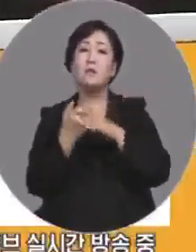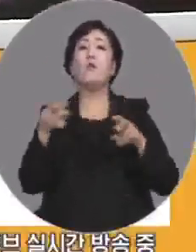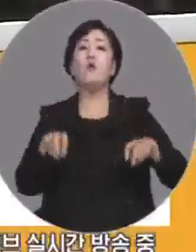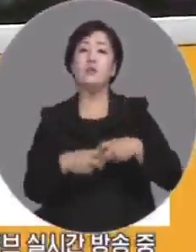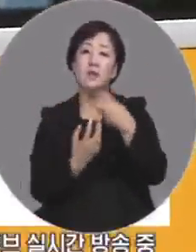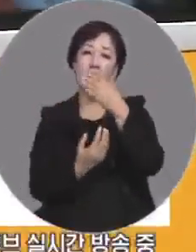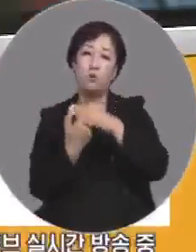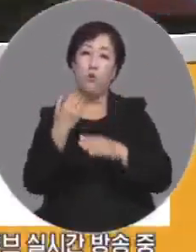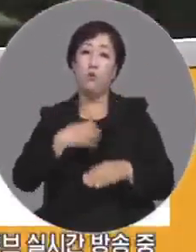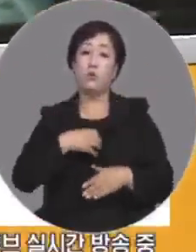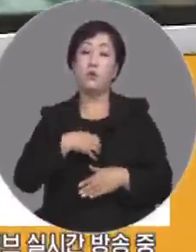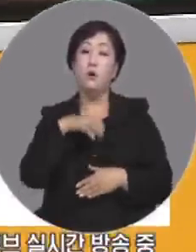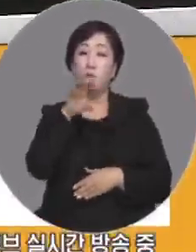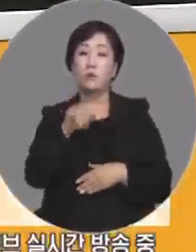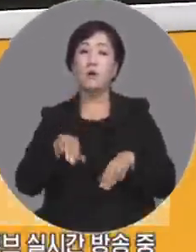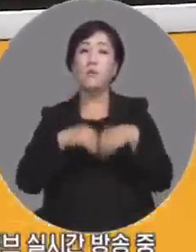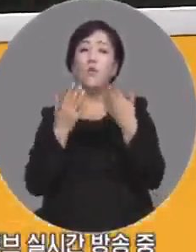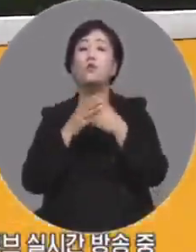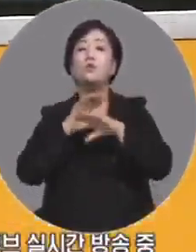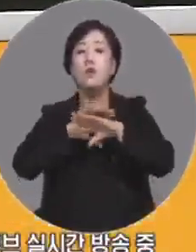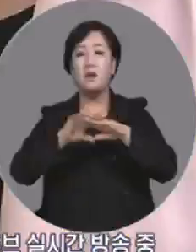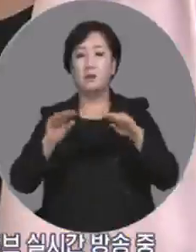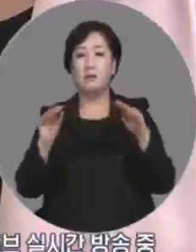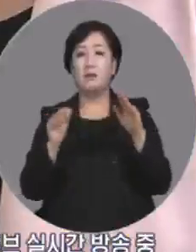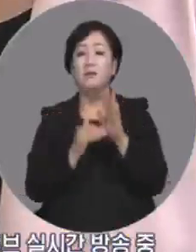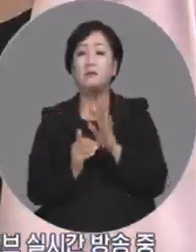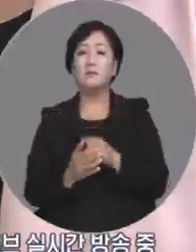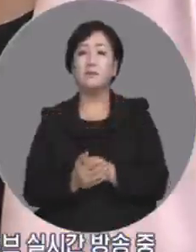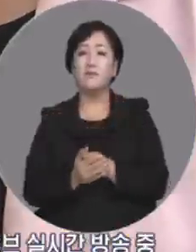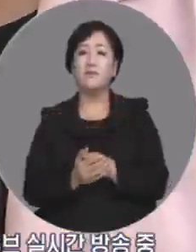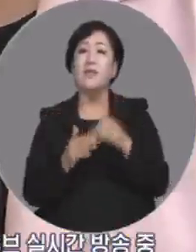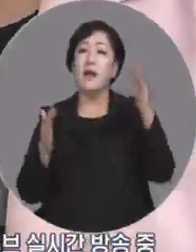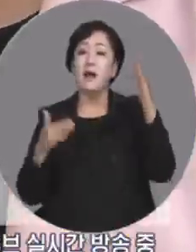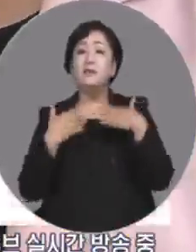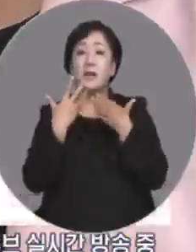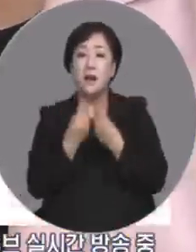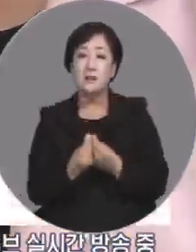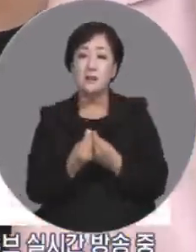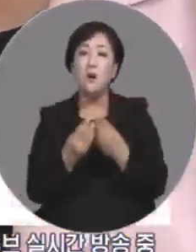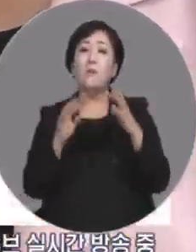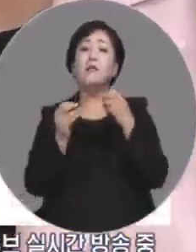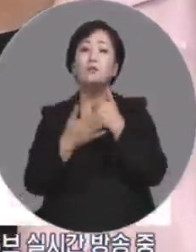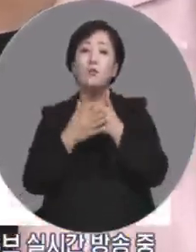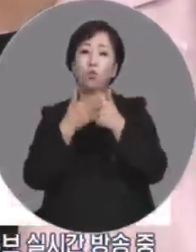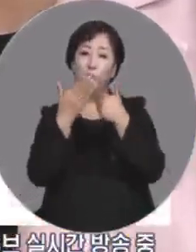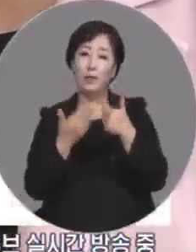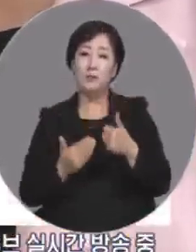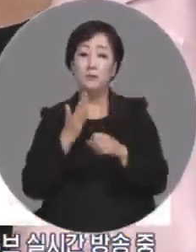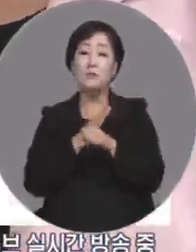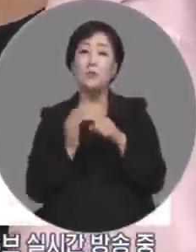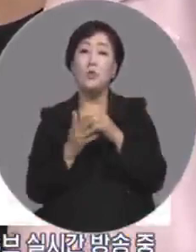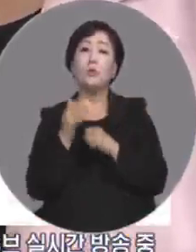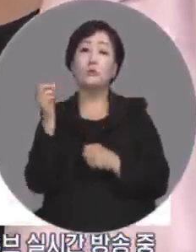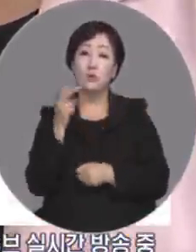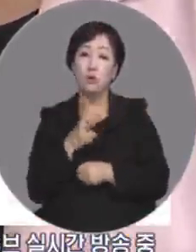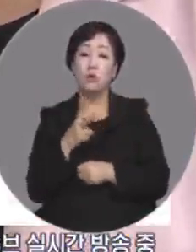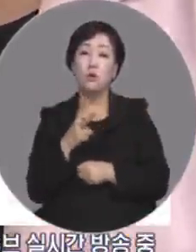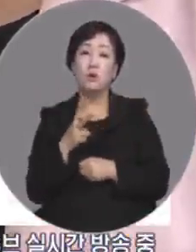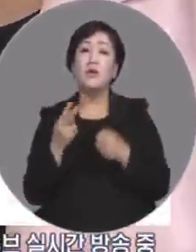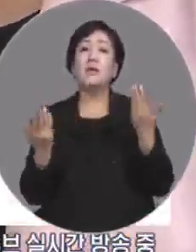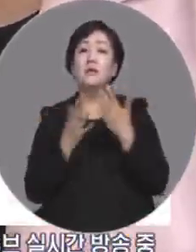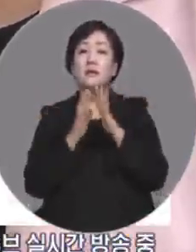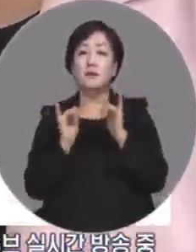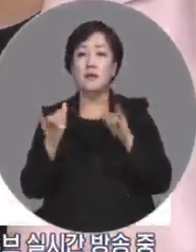위험도 높았던 문제가 말끔히 해결된 겁니다. 학생안전에 많은 도움이 되고 있습니다. 또